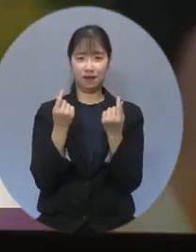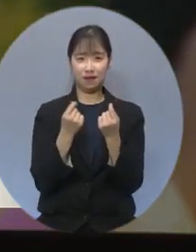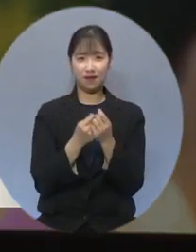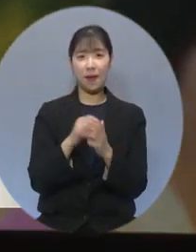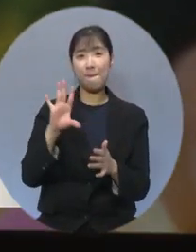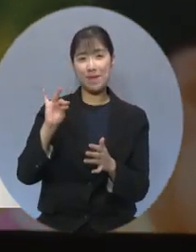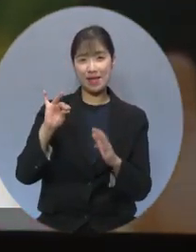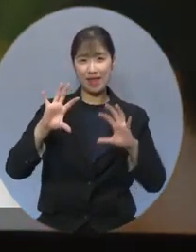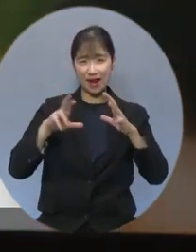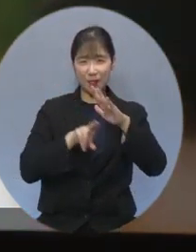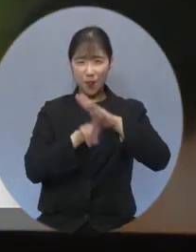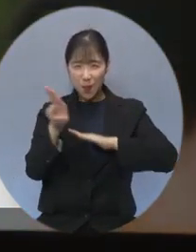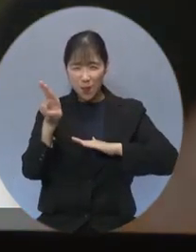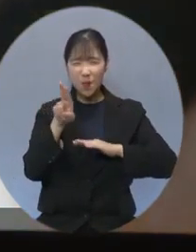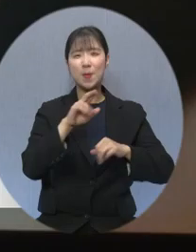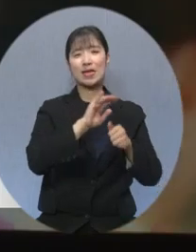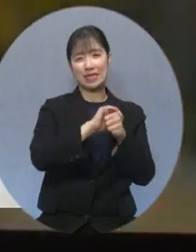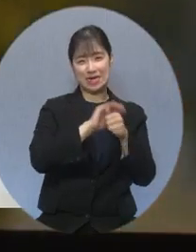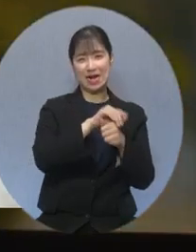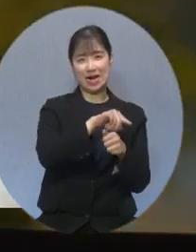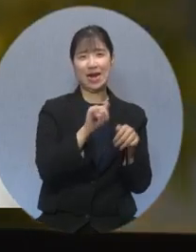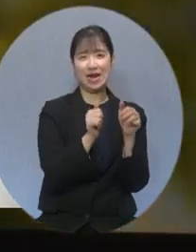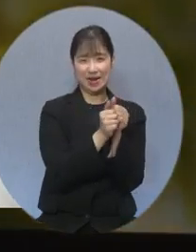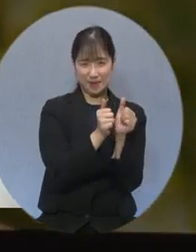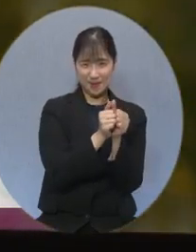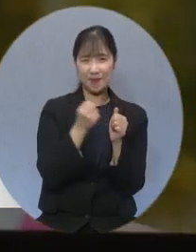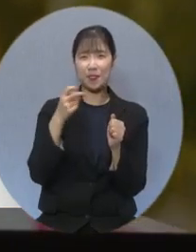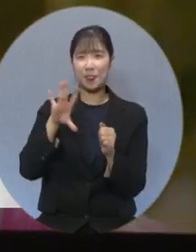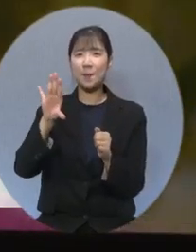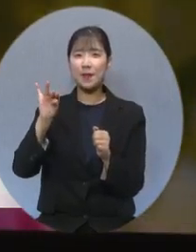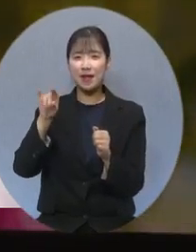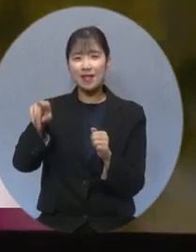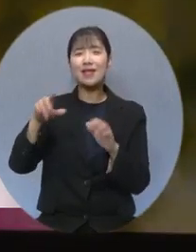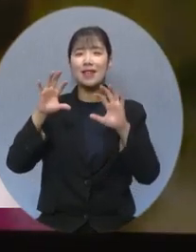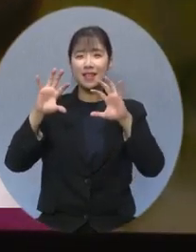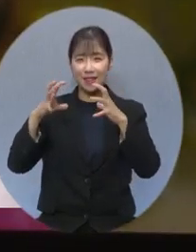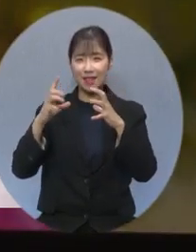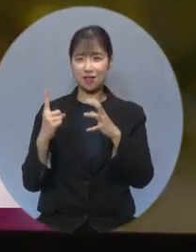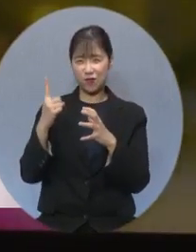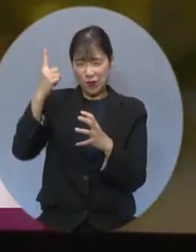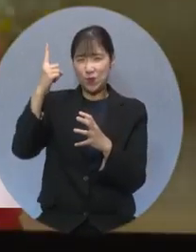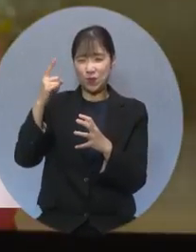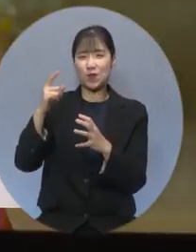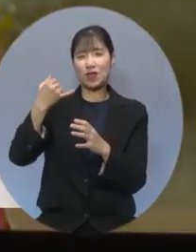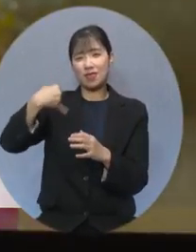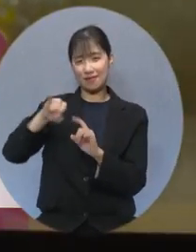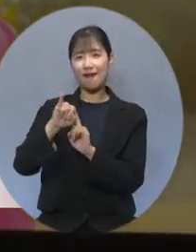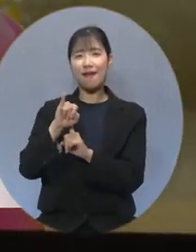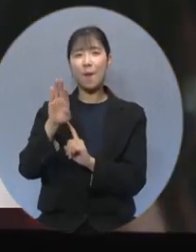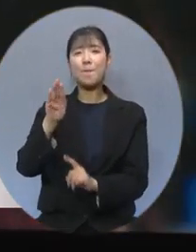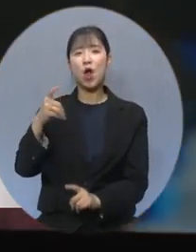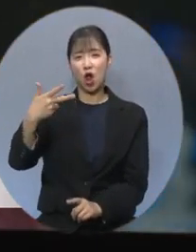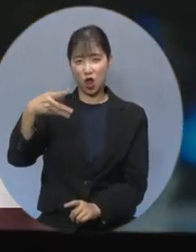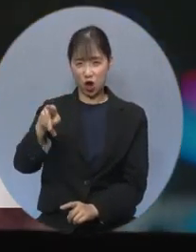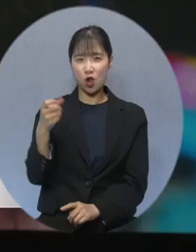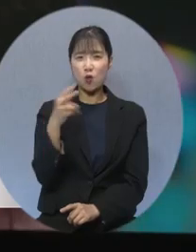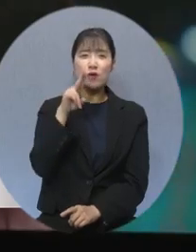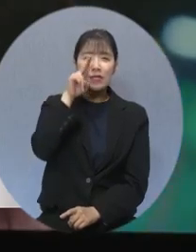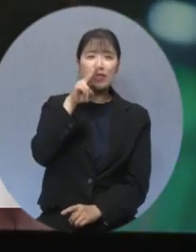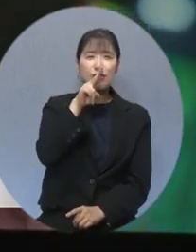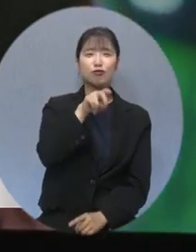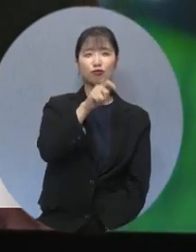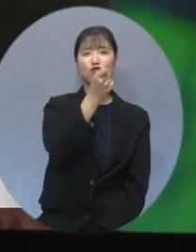망명한 신라 진골 출신 해오 란과 100세에 귀족가문의 영애의 열려 이를 질투하는 백제